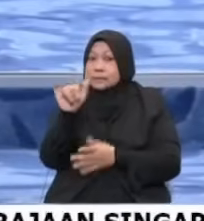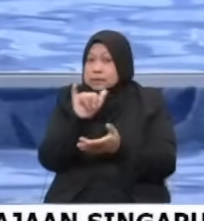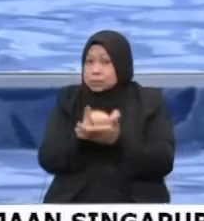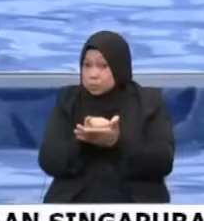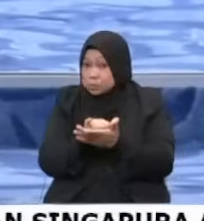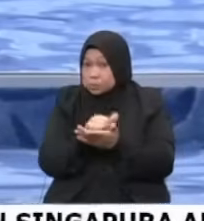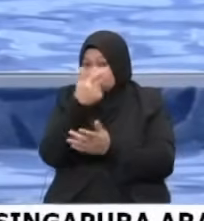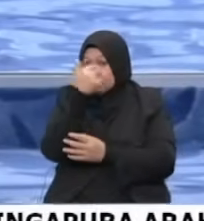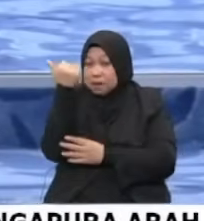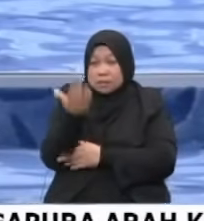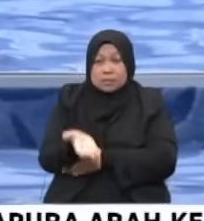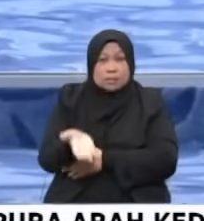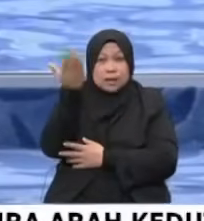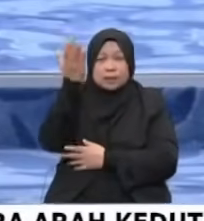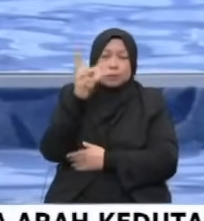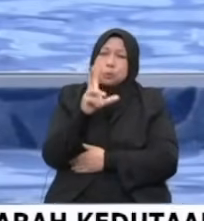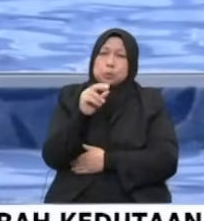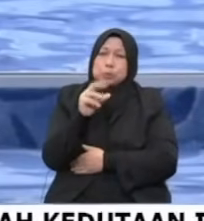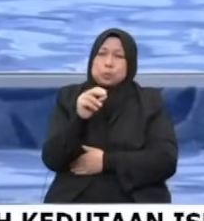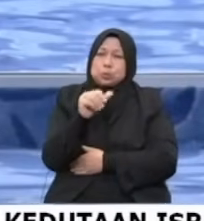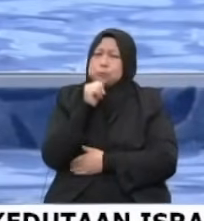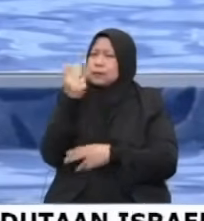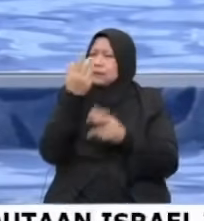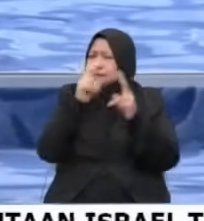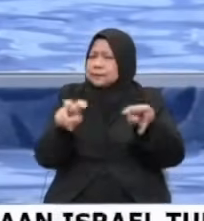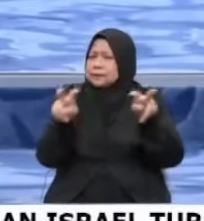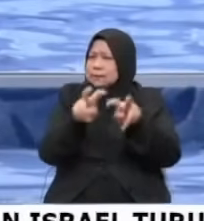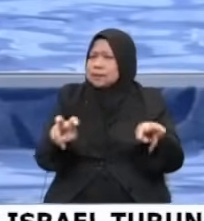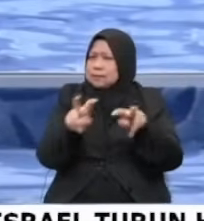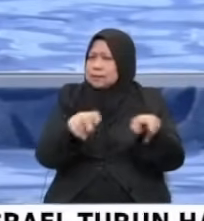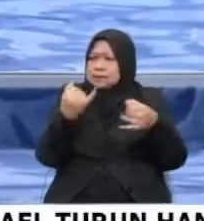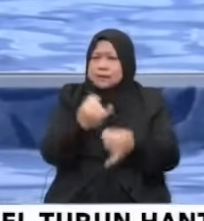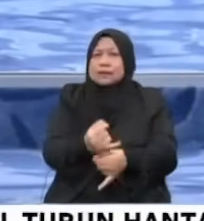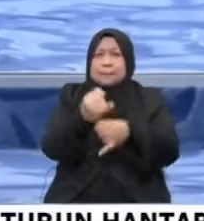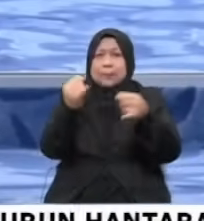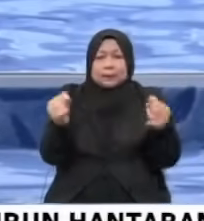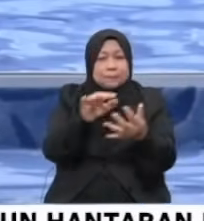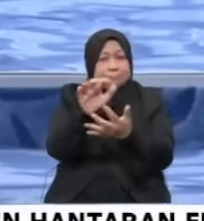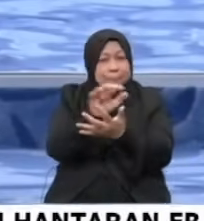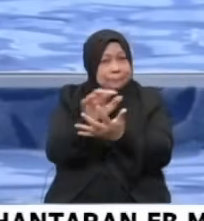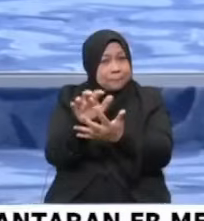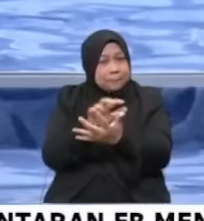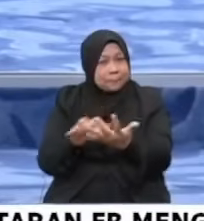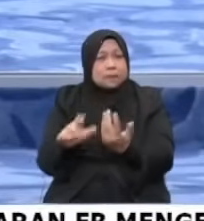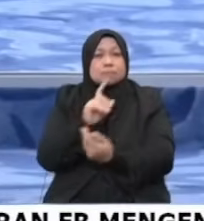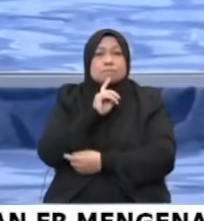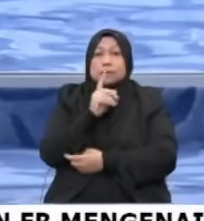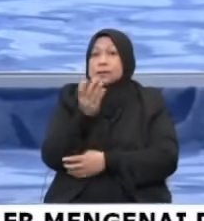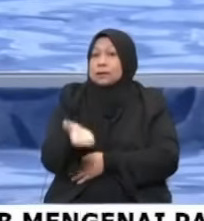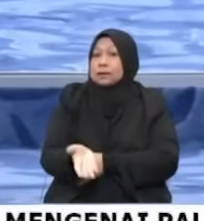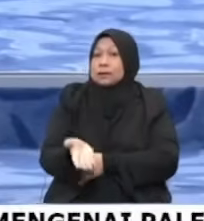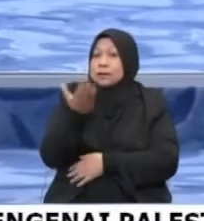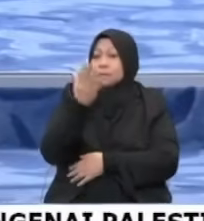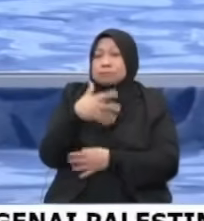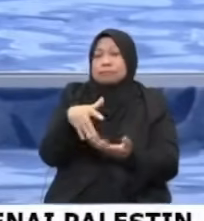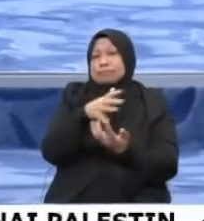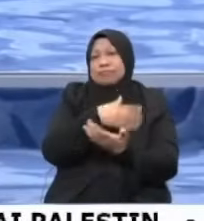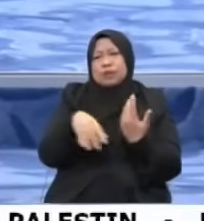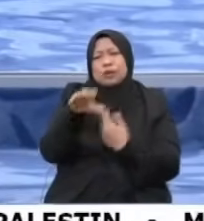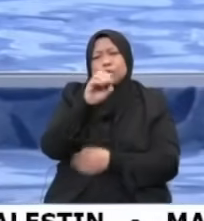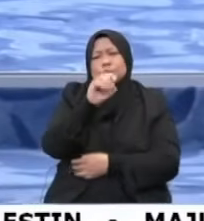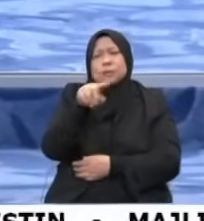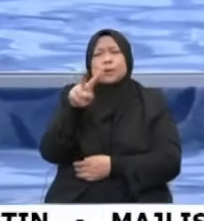menyebabkan tingkat naik dari segi kajian Jabatan perangkaan kenaikannya itu sekitar